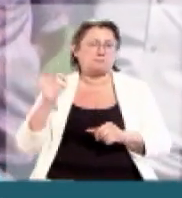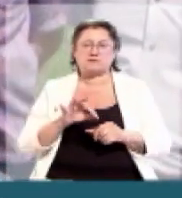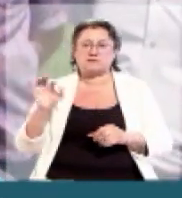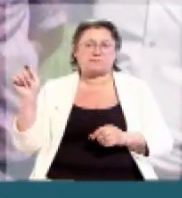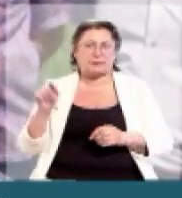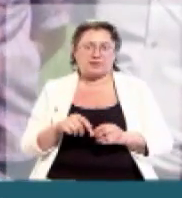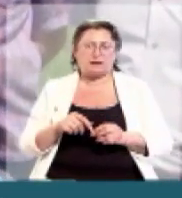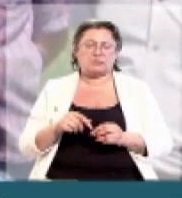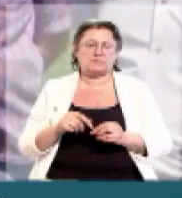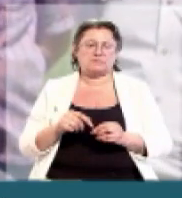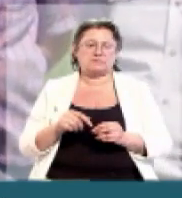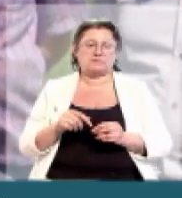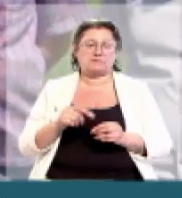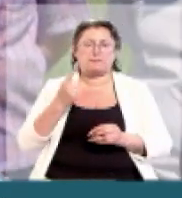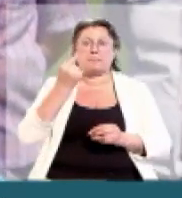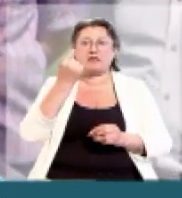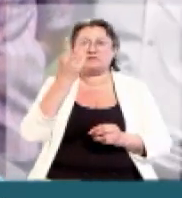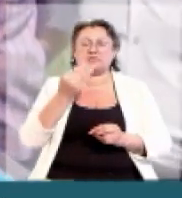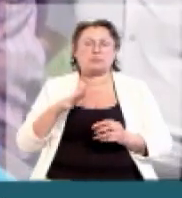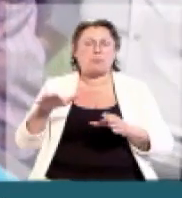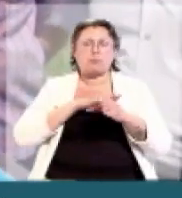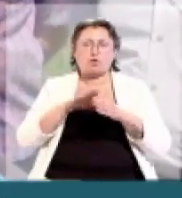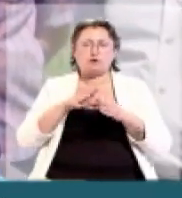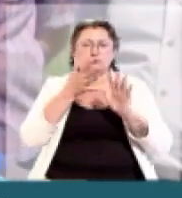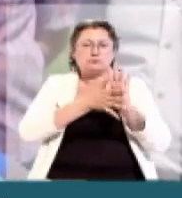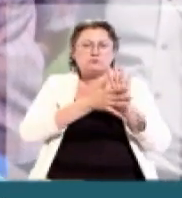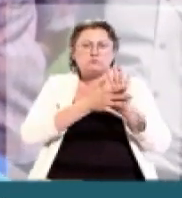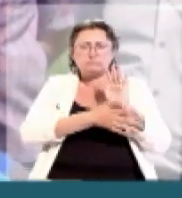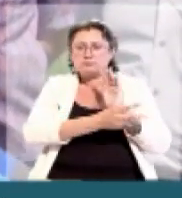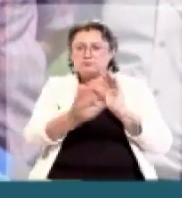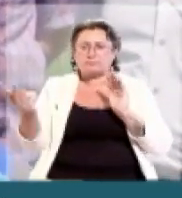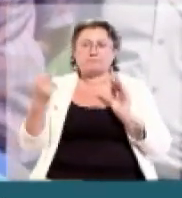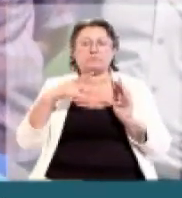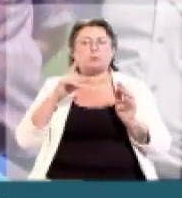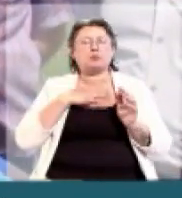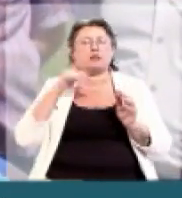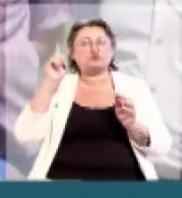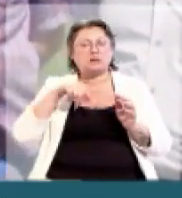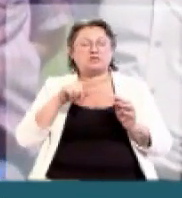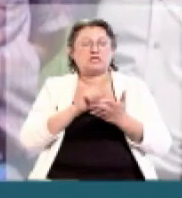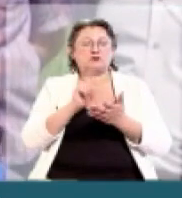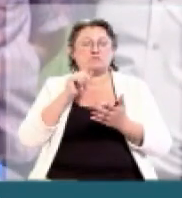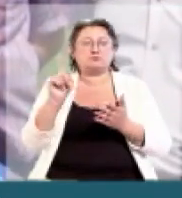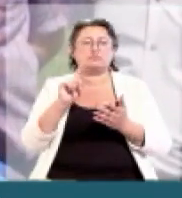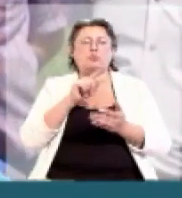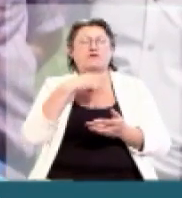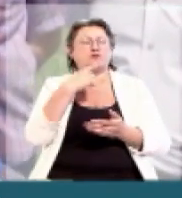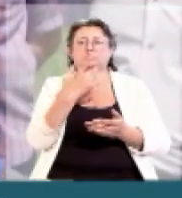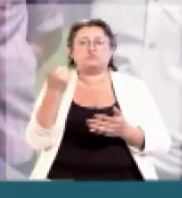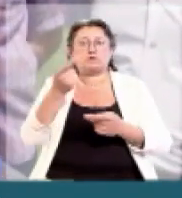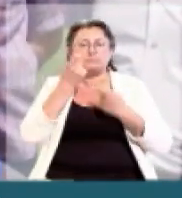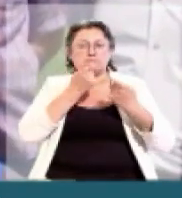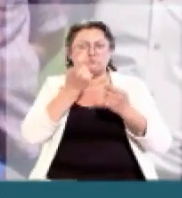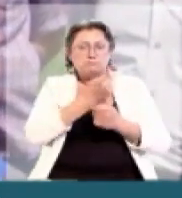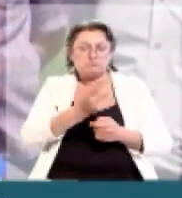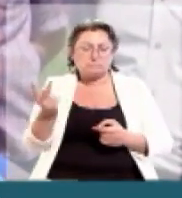приехали. Вот первый день они полностью обследовали. Они говорят, мы должны знать, где травить, то, что ты говоришь, все это ничего не значит. Детализировали